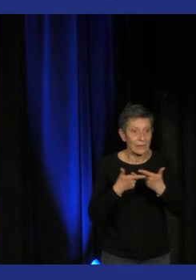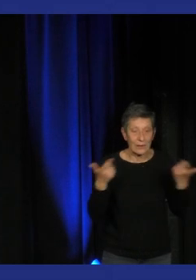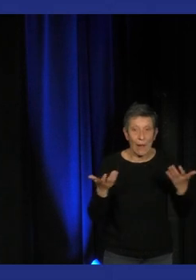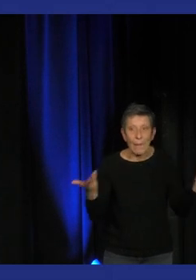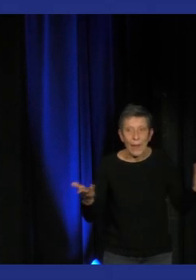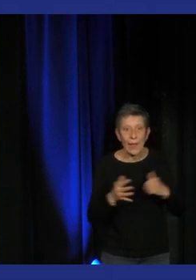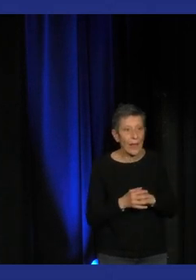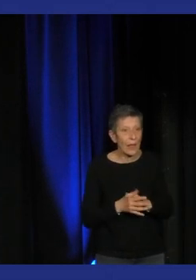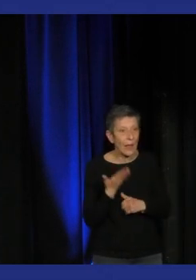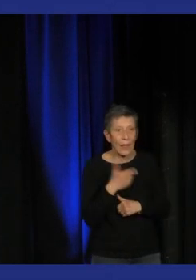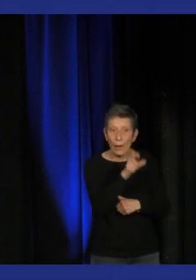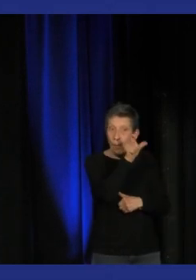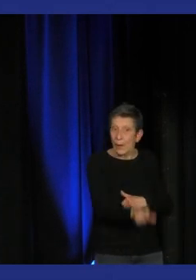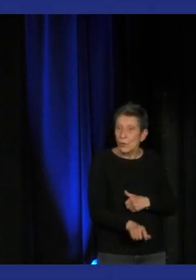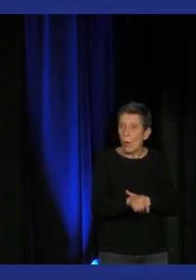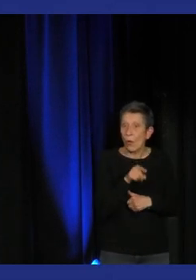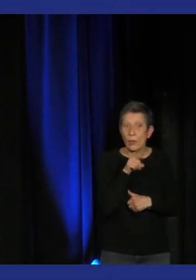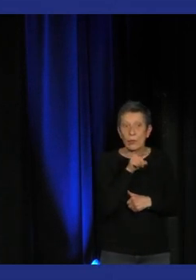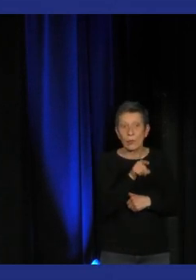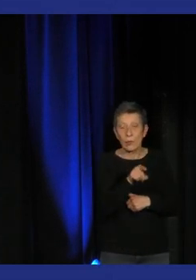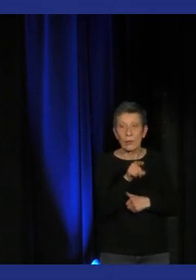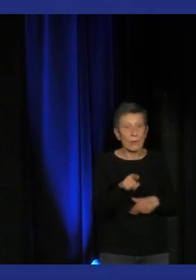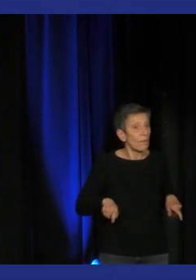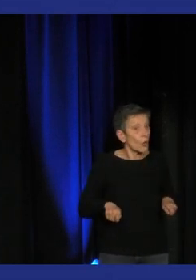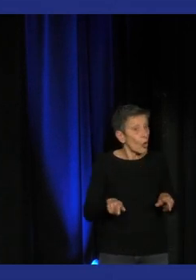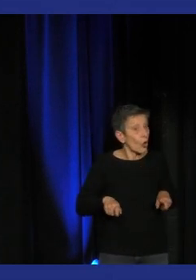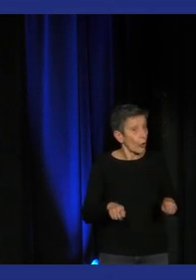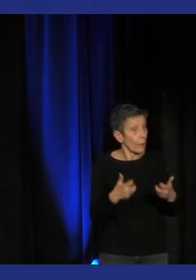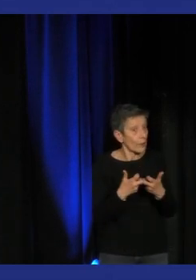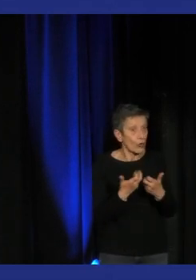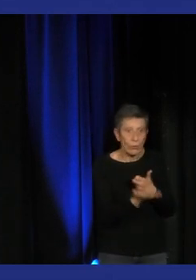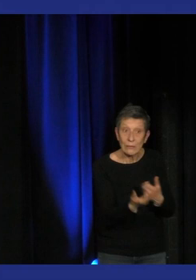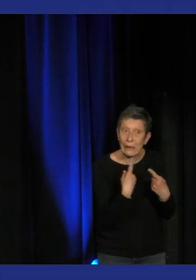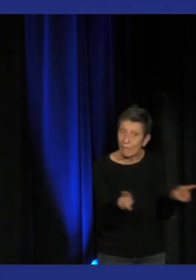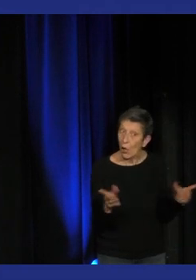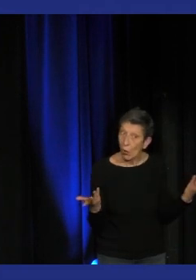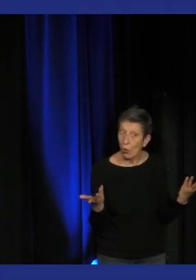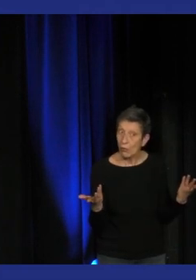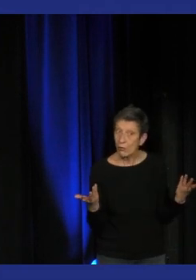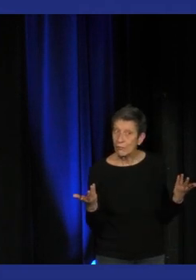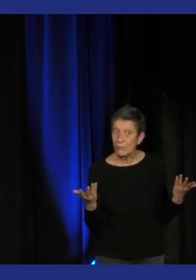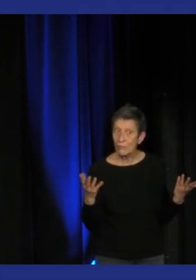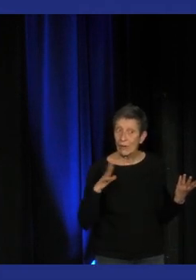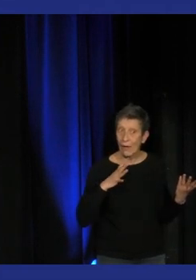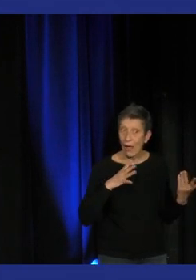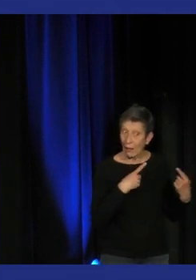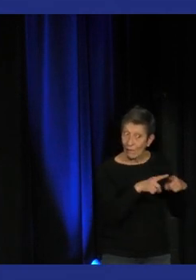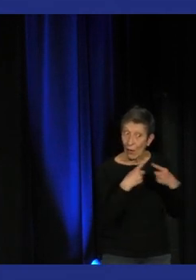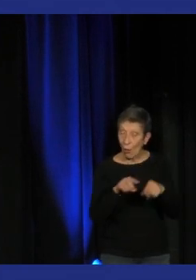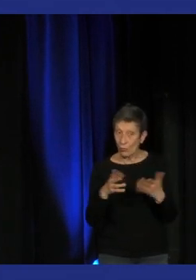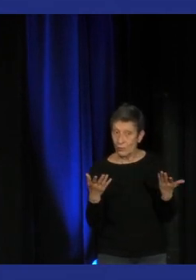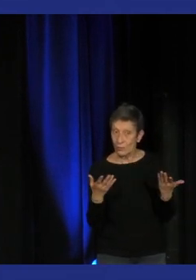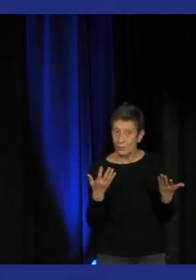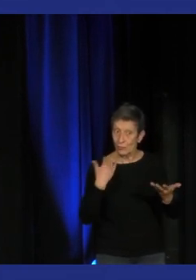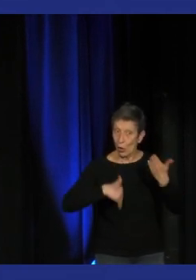pareil, c'est vrai, pour des gens qui sont... par exemple, en fauteuil roulant, c'est pas tout à fait la même chose, quoi. De dire qu'il y a une différence au niveau